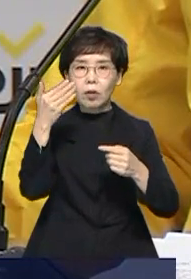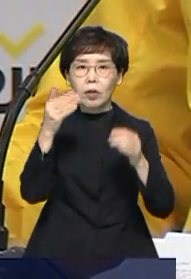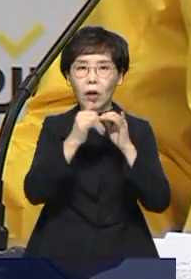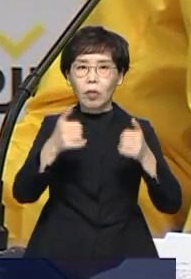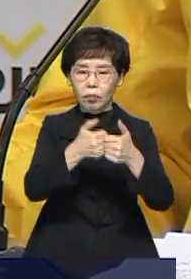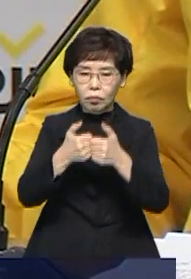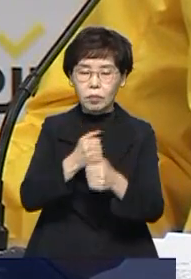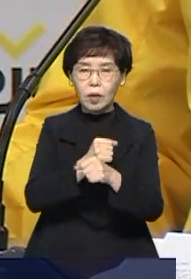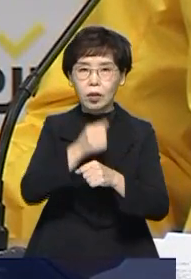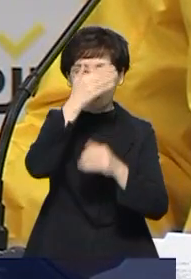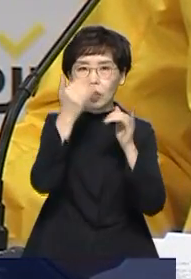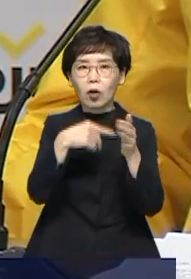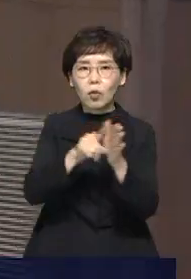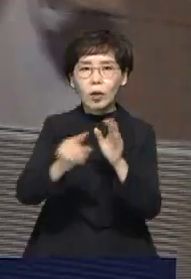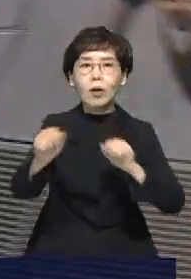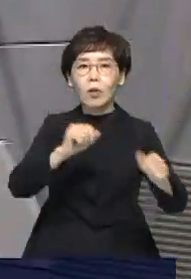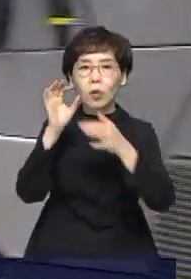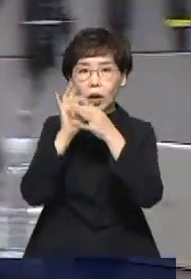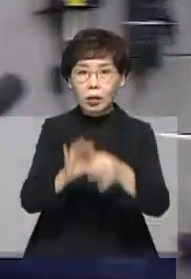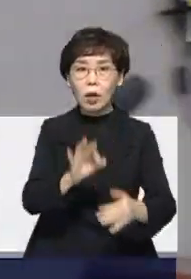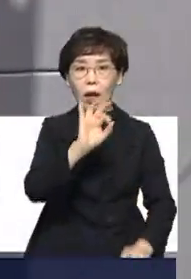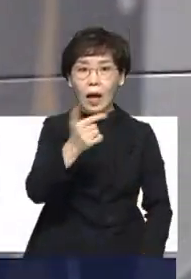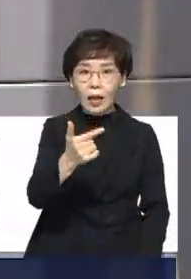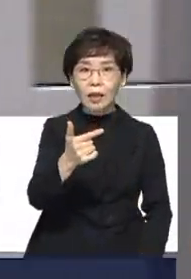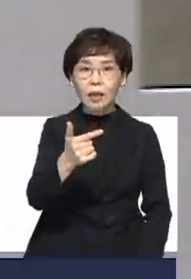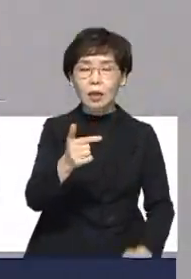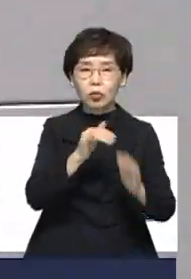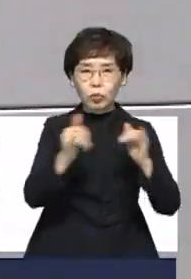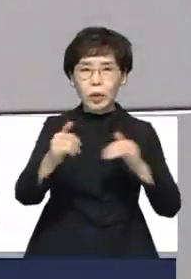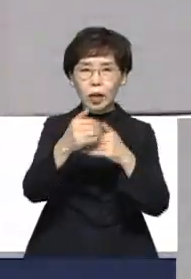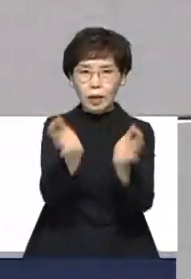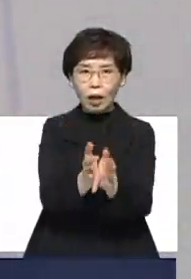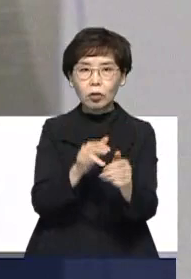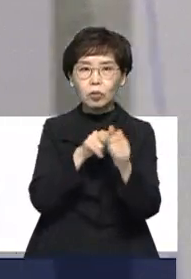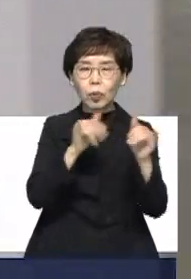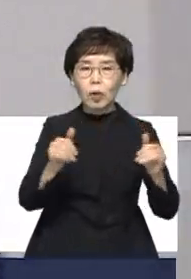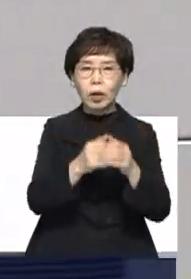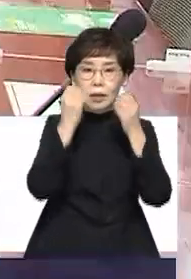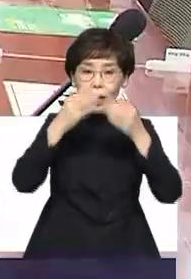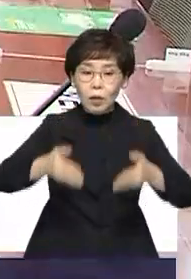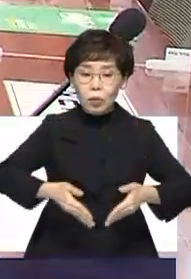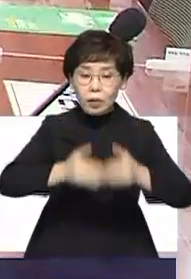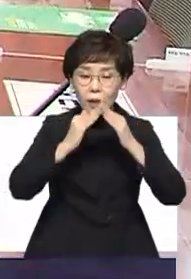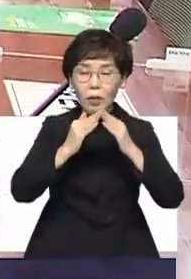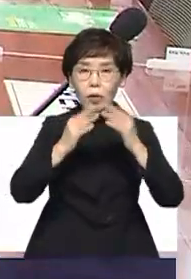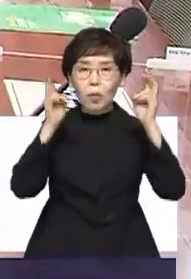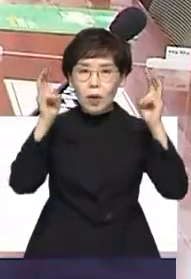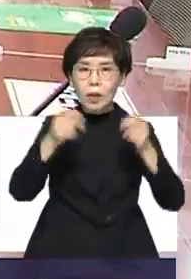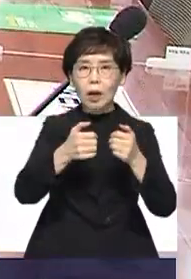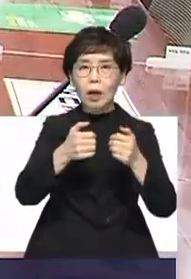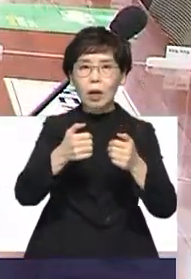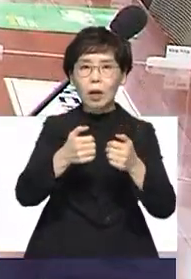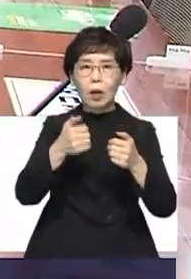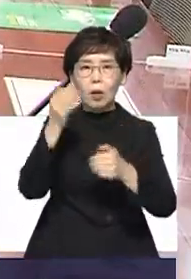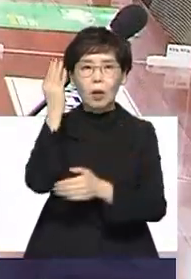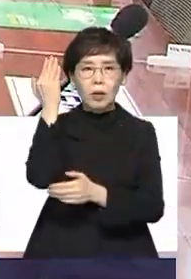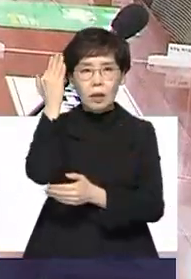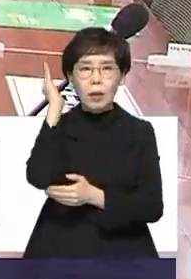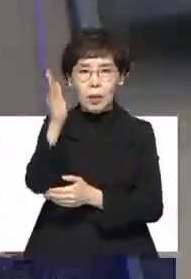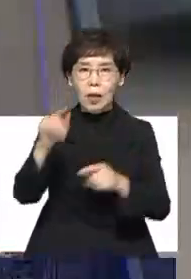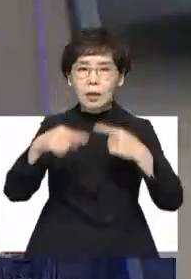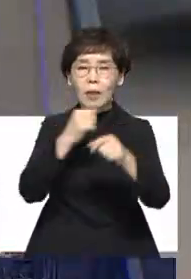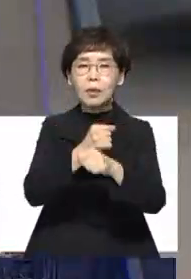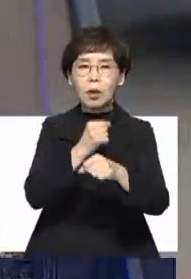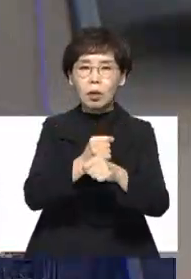공약에 공을 들일 예정입니다. 안철수 국민의당 후보는 스타트업 관련 포럼 참석과 한국과학기술단체